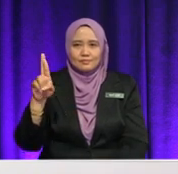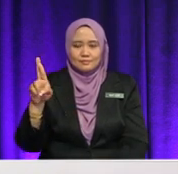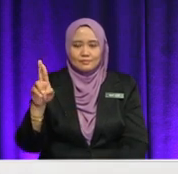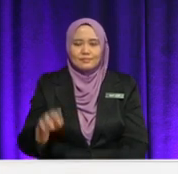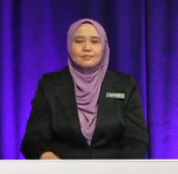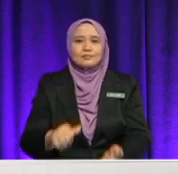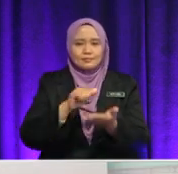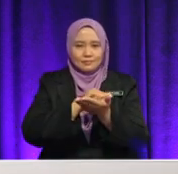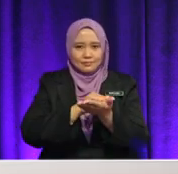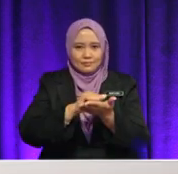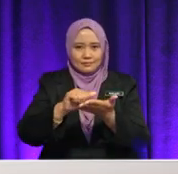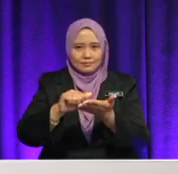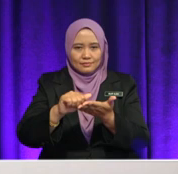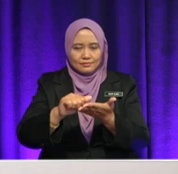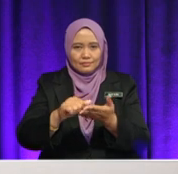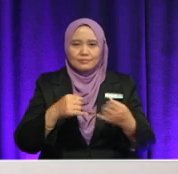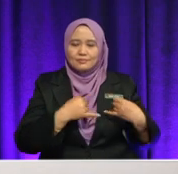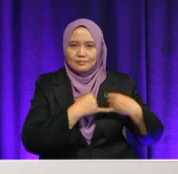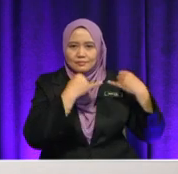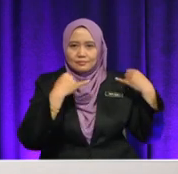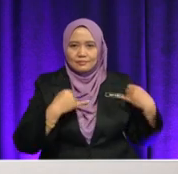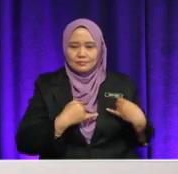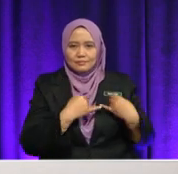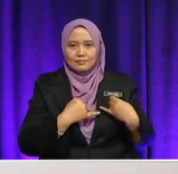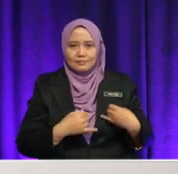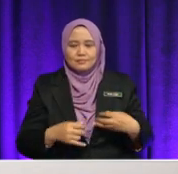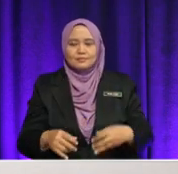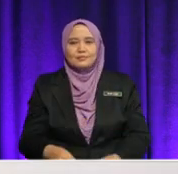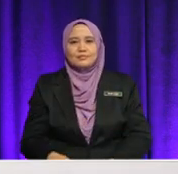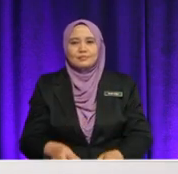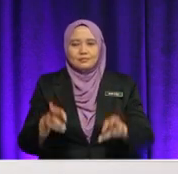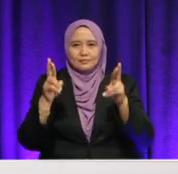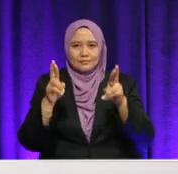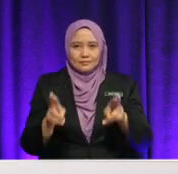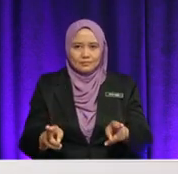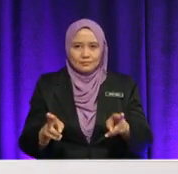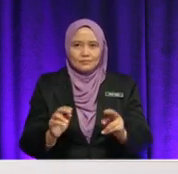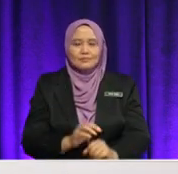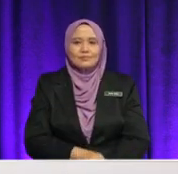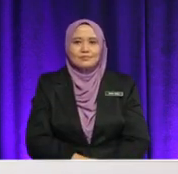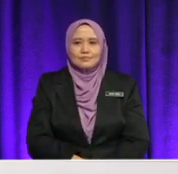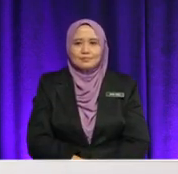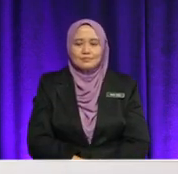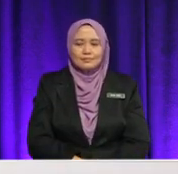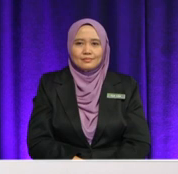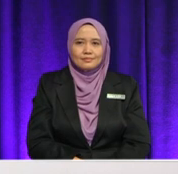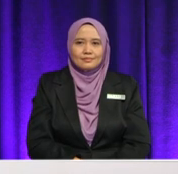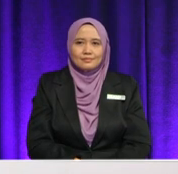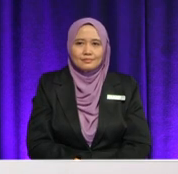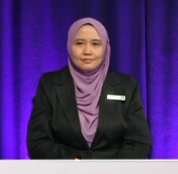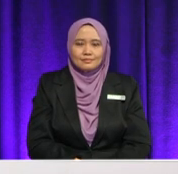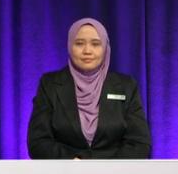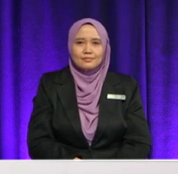berjiwa Patriotisme dan juga berjiwa rakyat ada kepala ayat kitaban